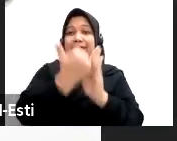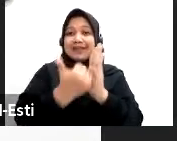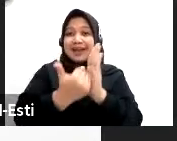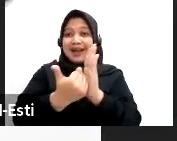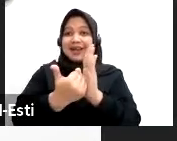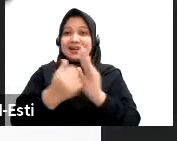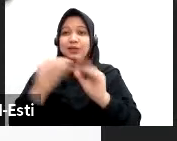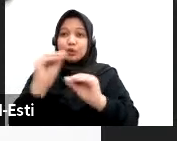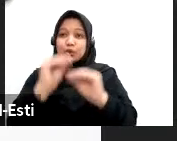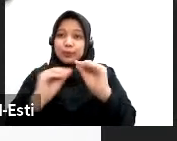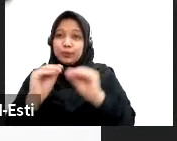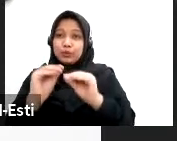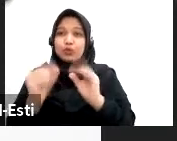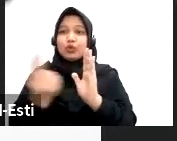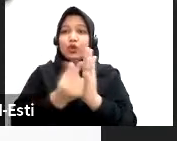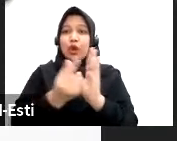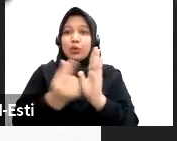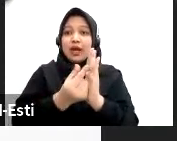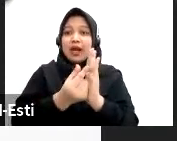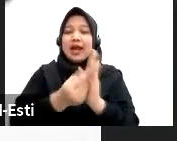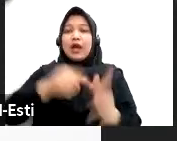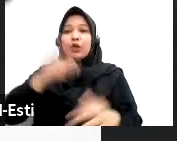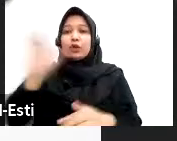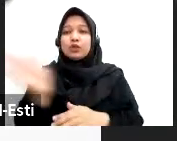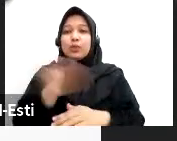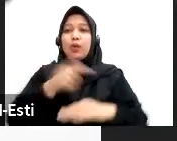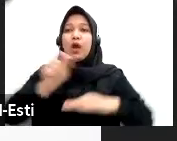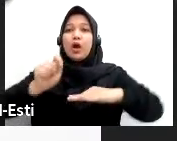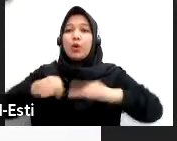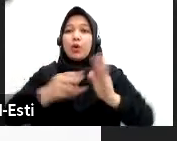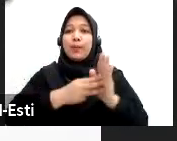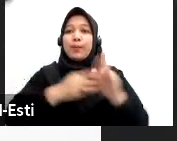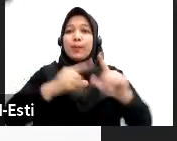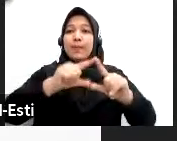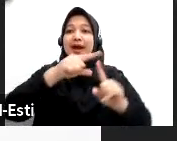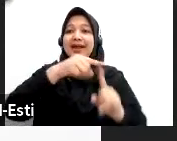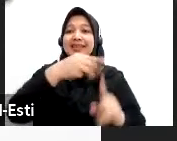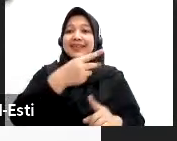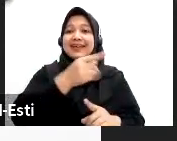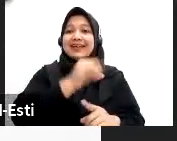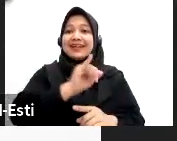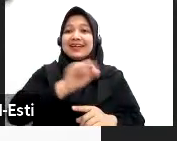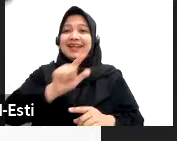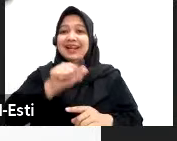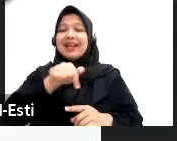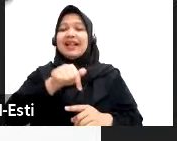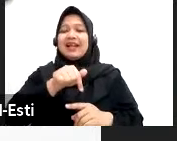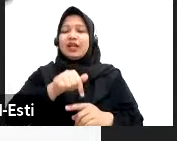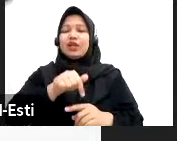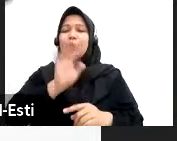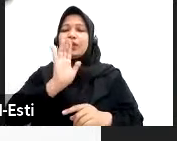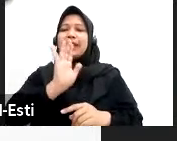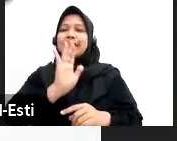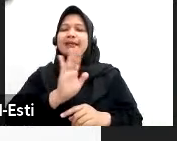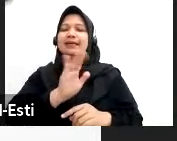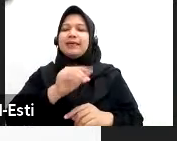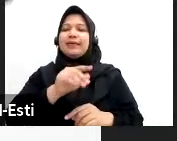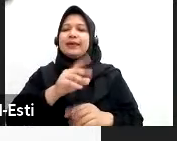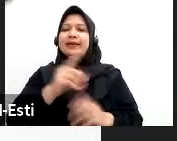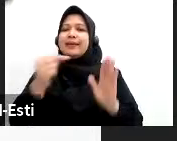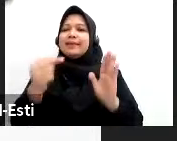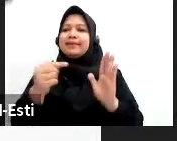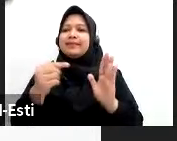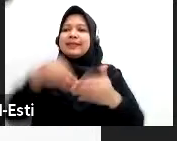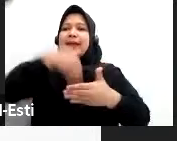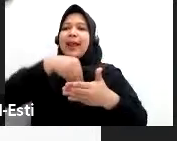bahwa setiap hukum materiil itu mempunyai hukum formil sendiri jadi